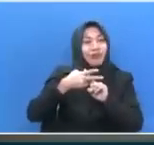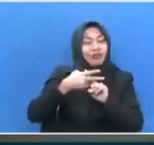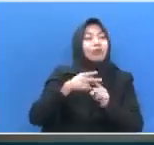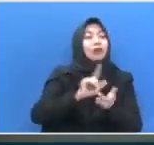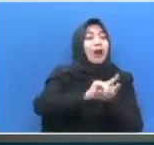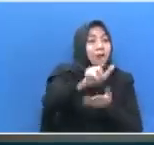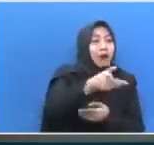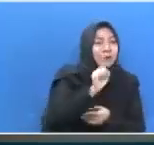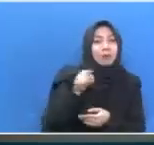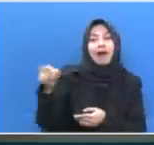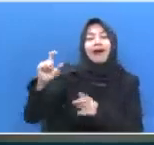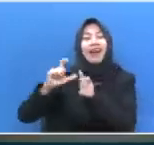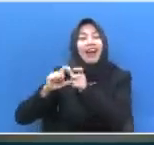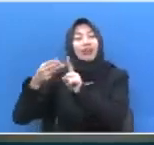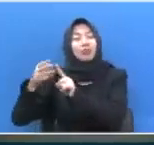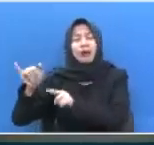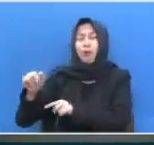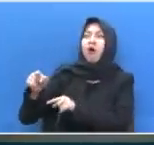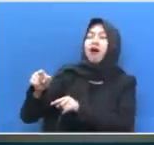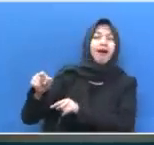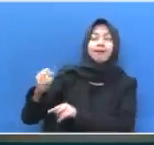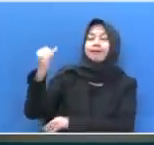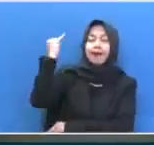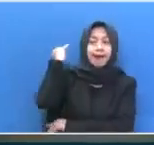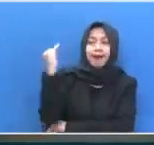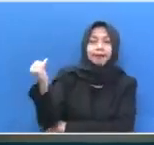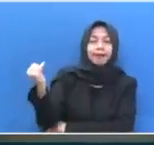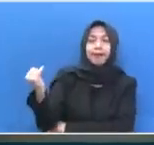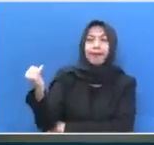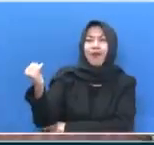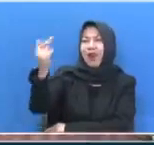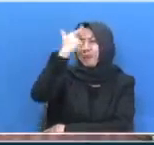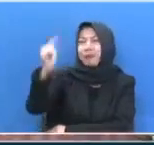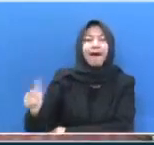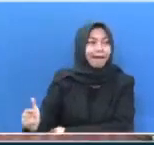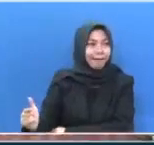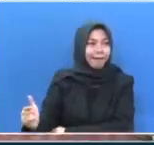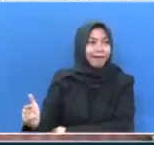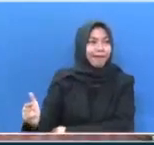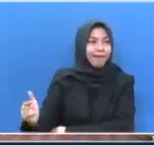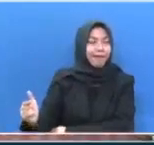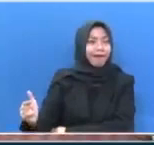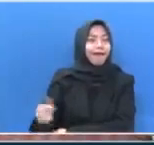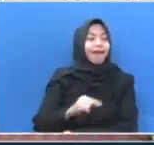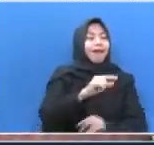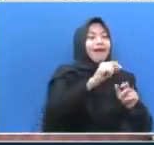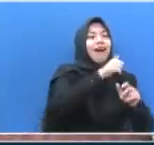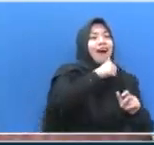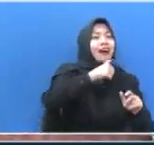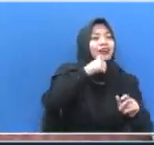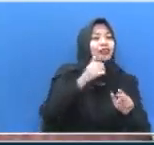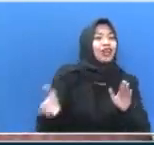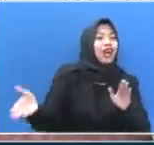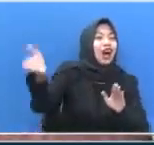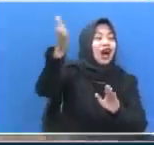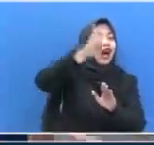keterlaluan memberikan informasi bahwa seakan-akan Anies Baswedan telah menginformasikan akan ada deklarasi di